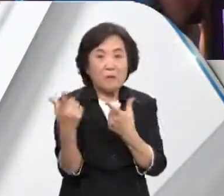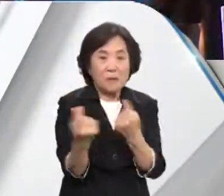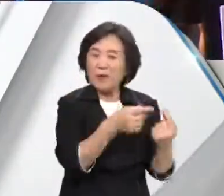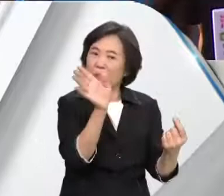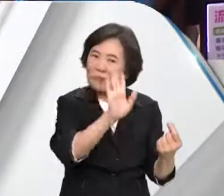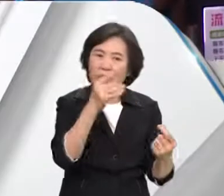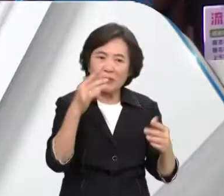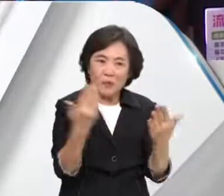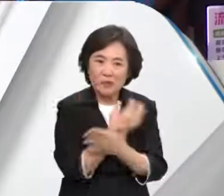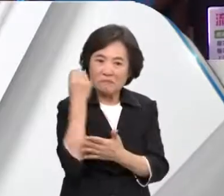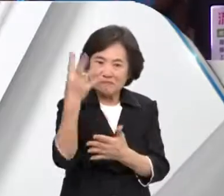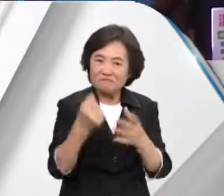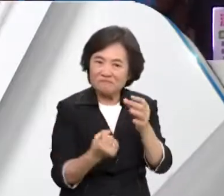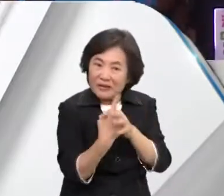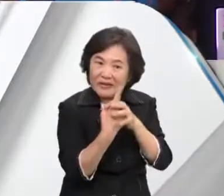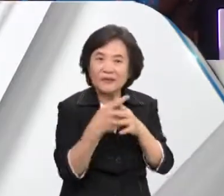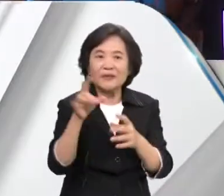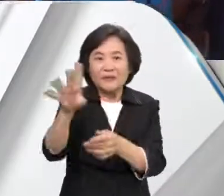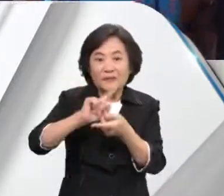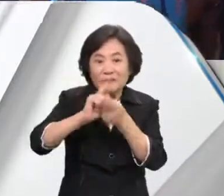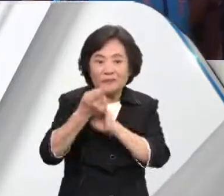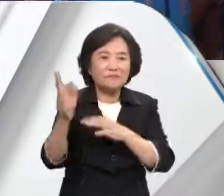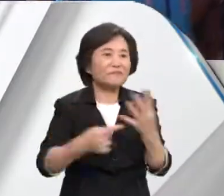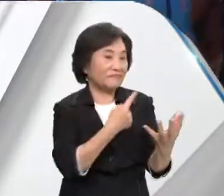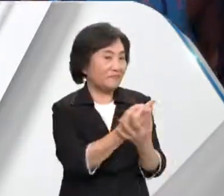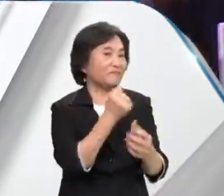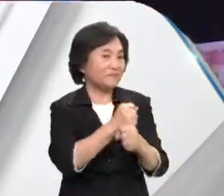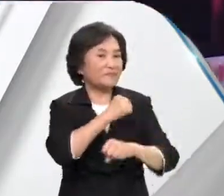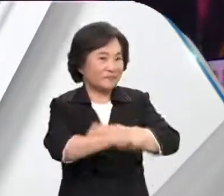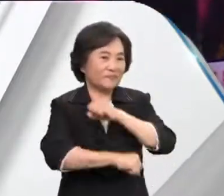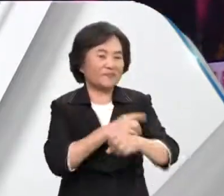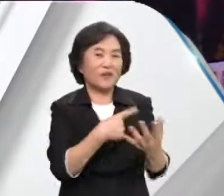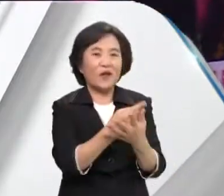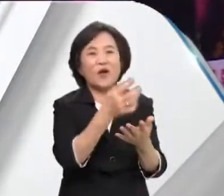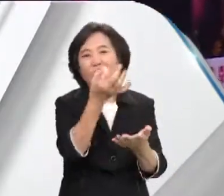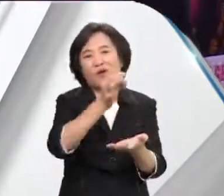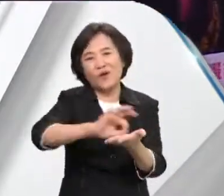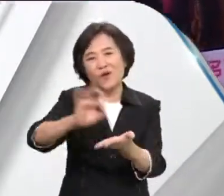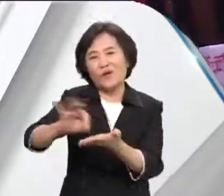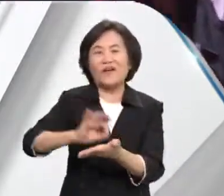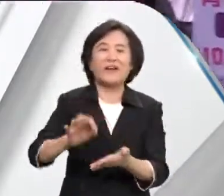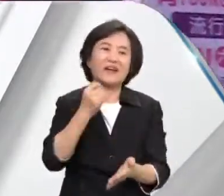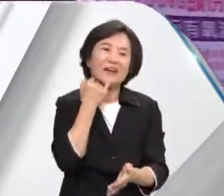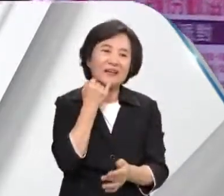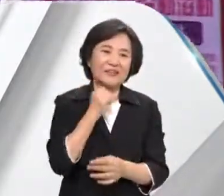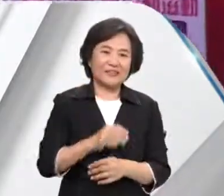气，并向来其他乡镇的民众到条粉丝参加发通带动消费。下个新闻总资讯，我是报道。